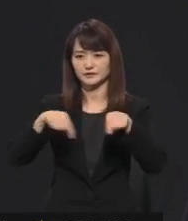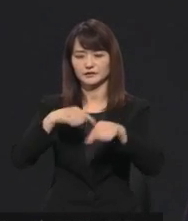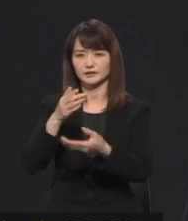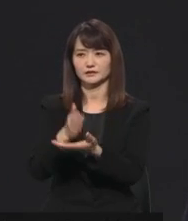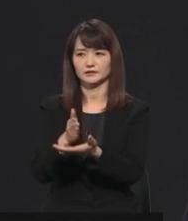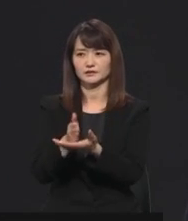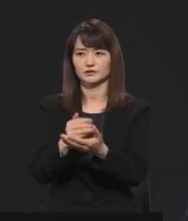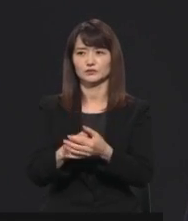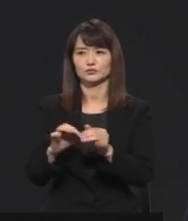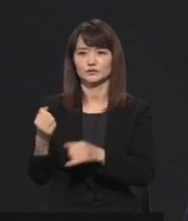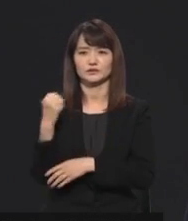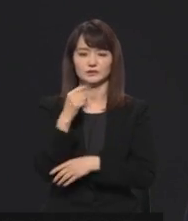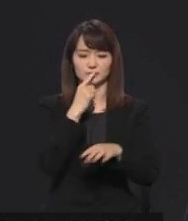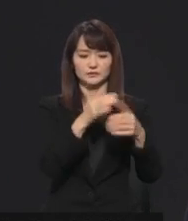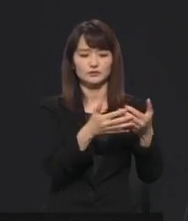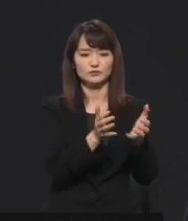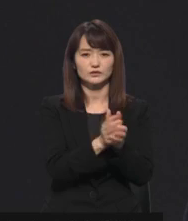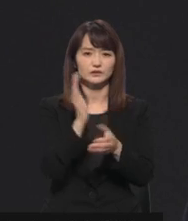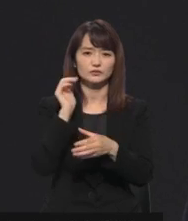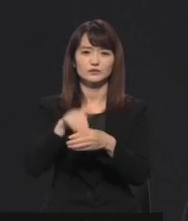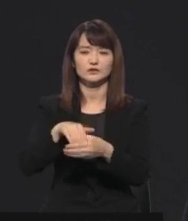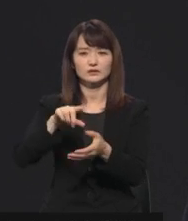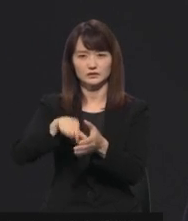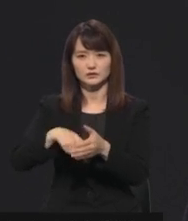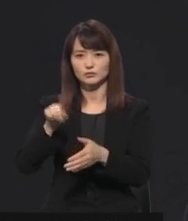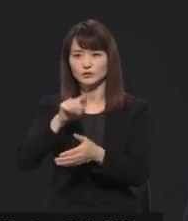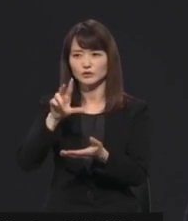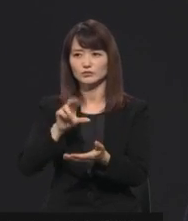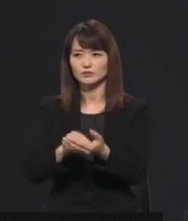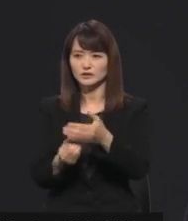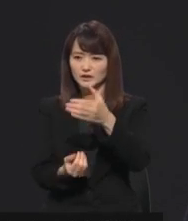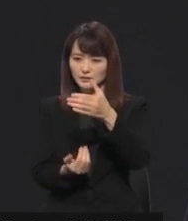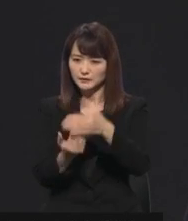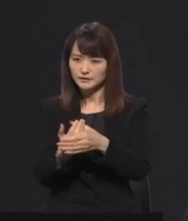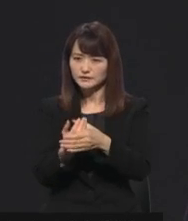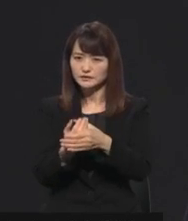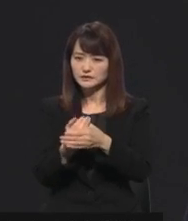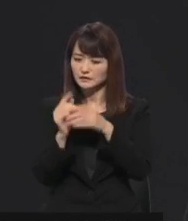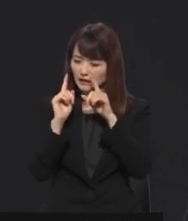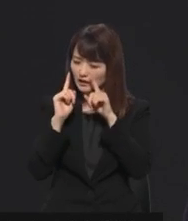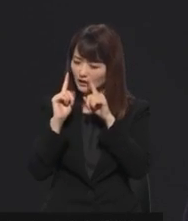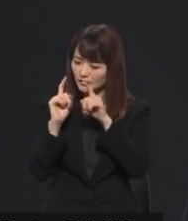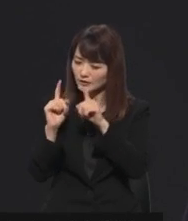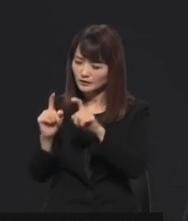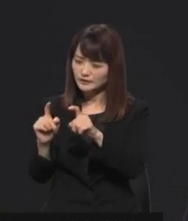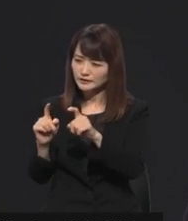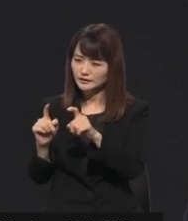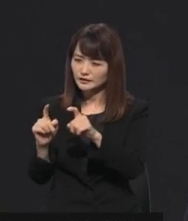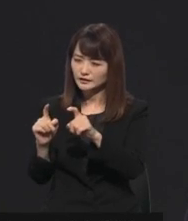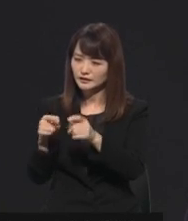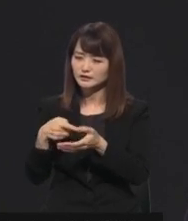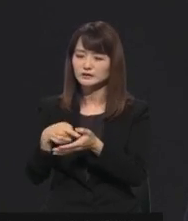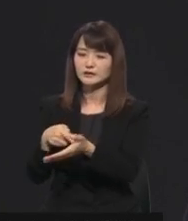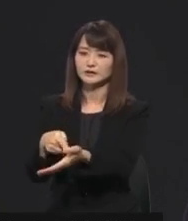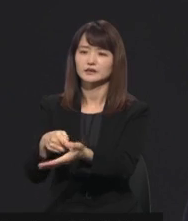대통령 선거 때 있었던 것 같습니다 뭐 이제 문제가 터지는 것처럼 의혹 제기를 하면 너무 라면 전제를 깔고 얘기를 하게 되는 거거든요